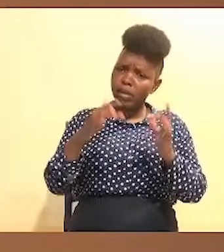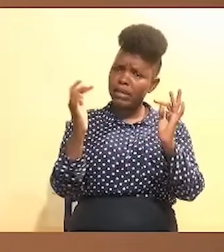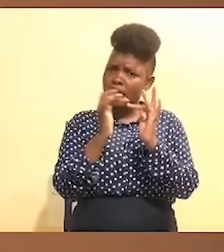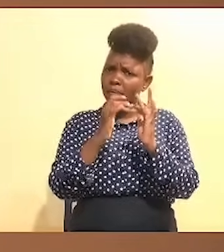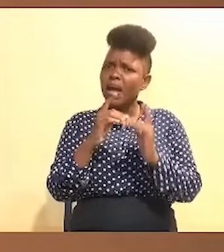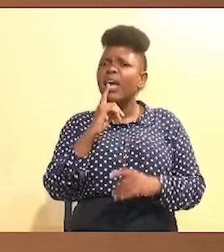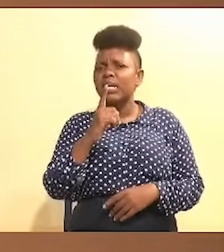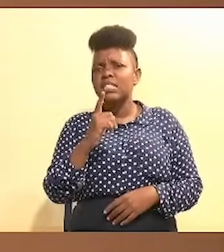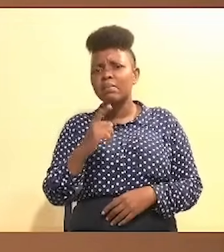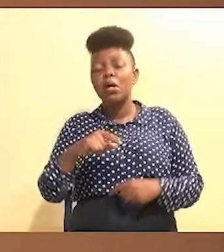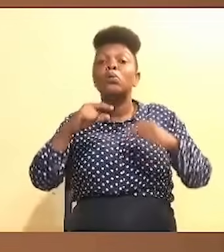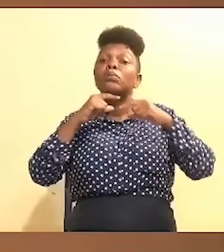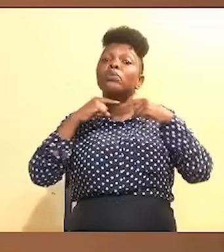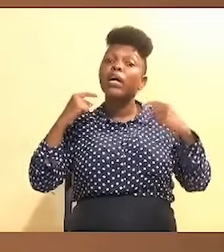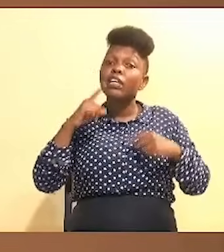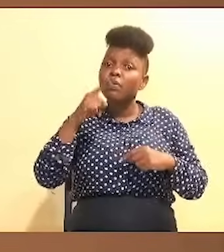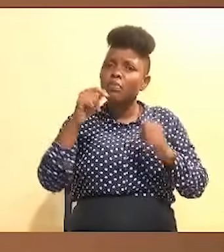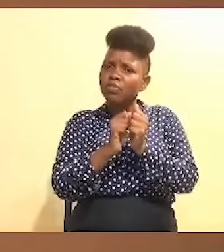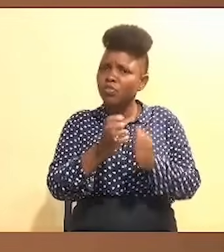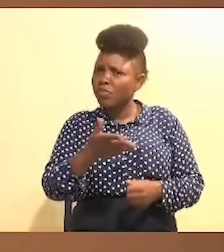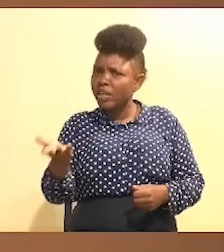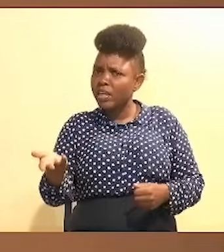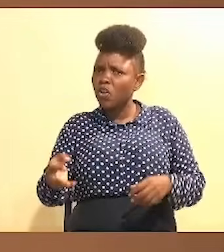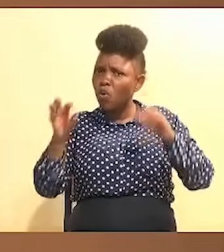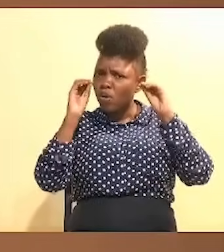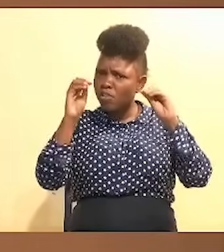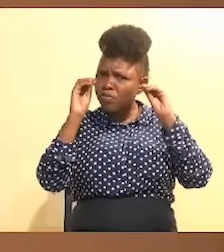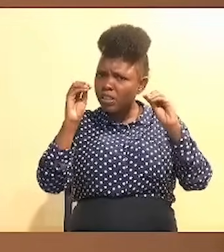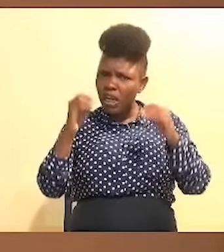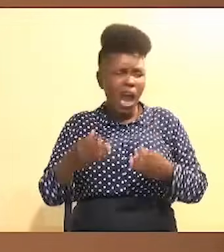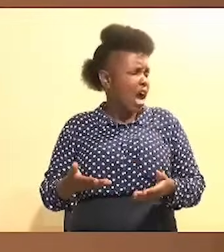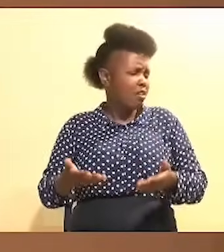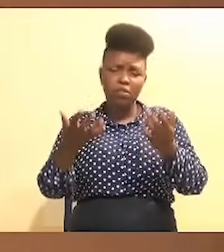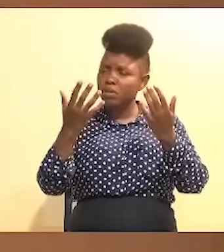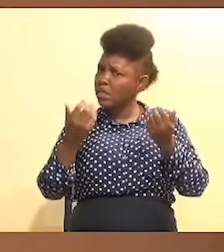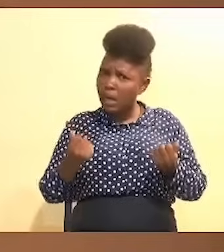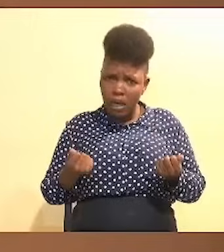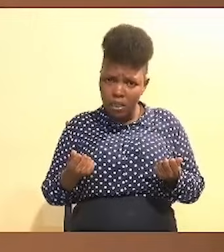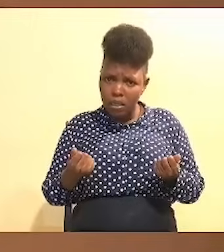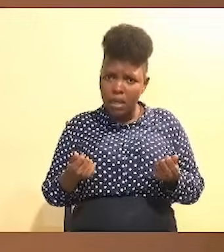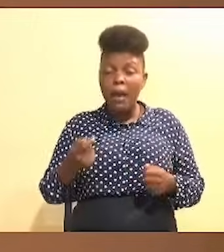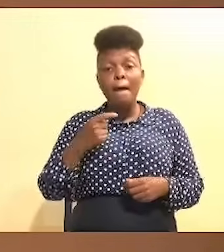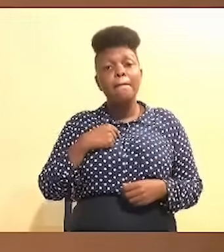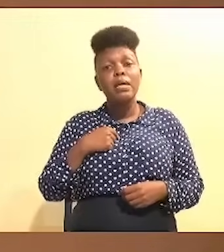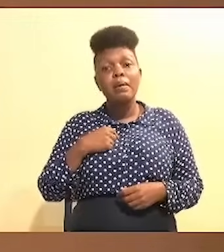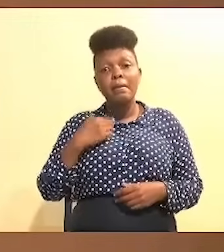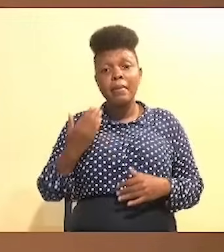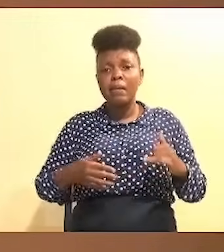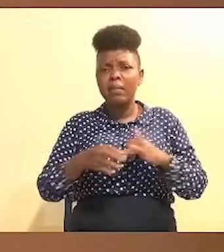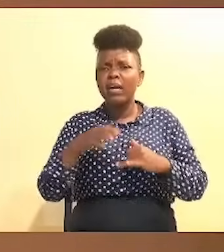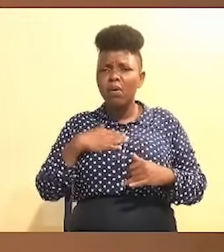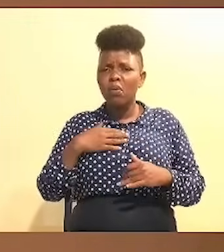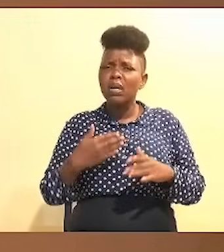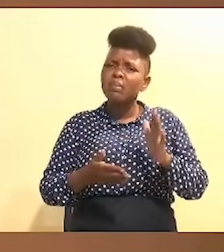mchungaji, kuna vitu vingine unafundisha haviwezekani. Mimi wa kwangu nimemtanguliza, huu ni